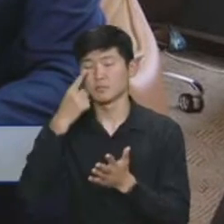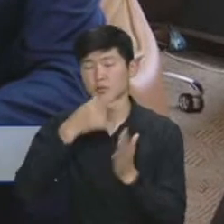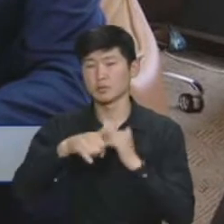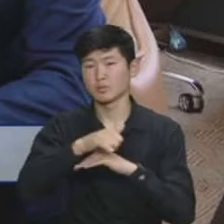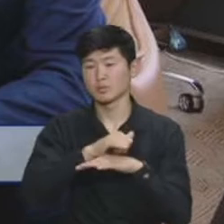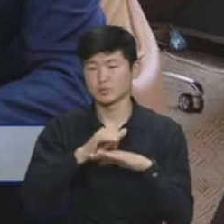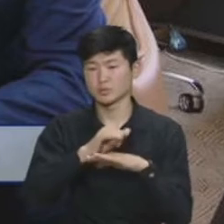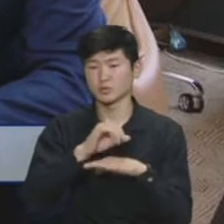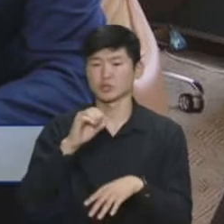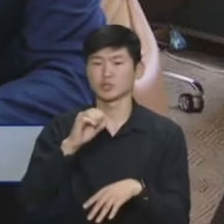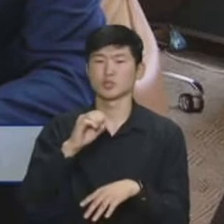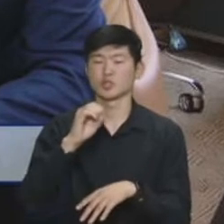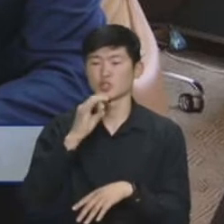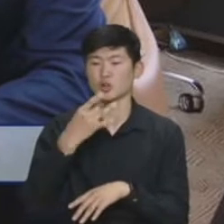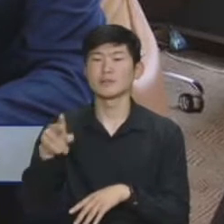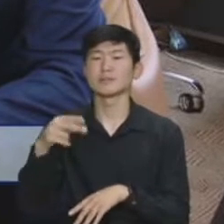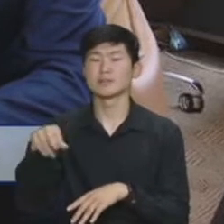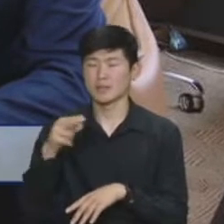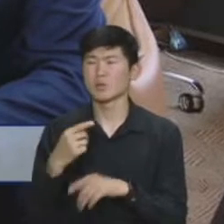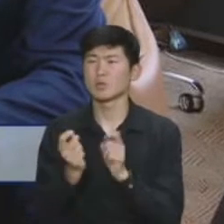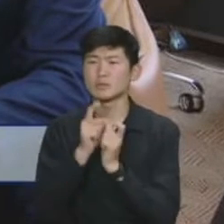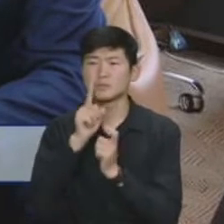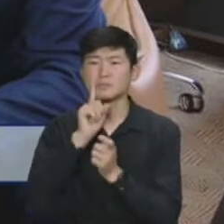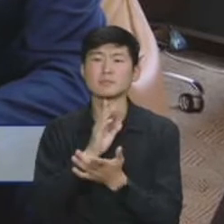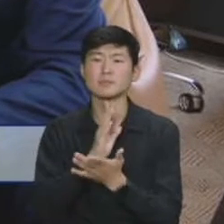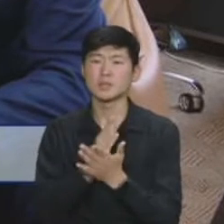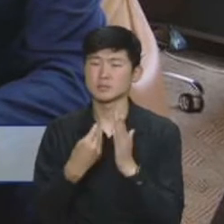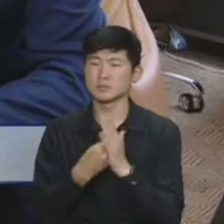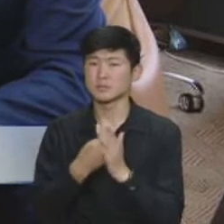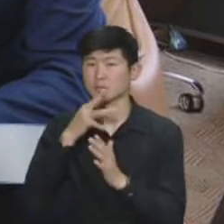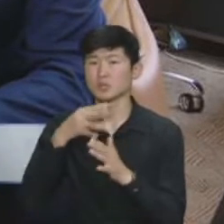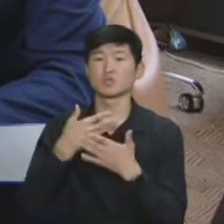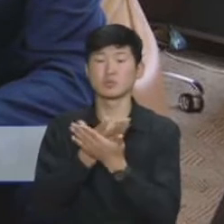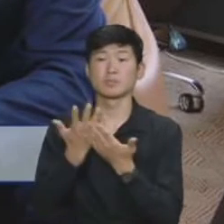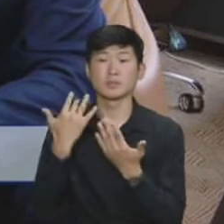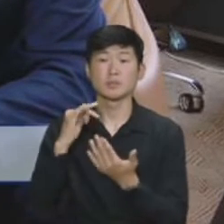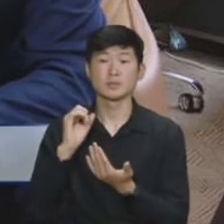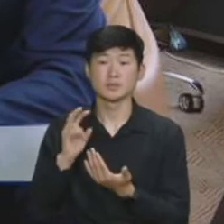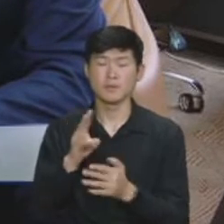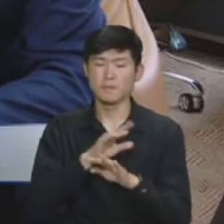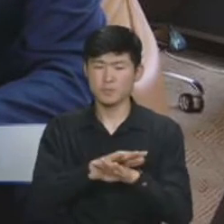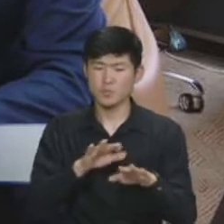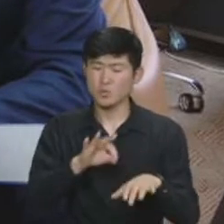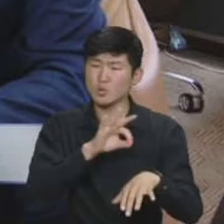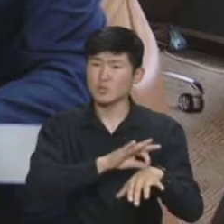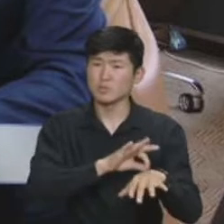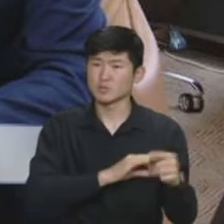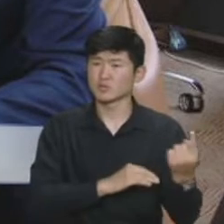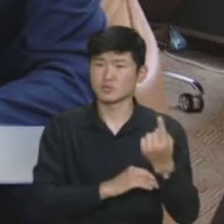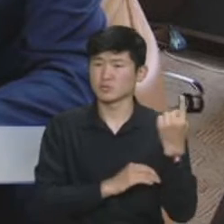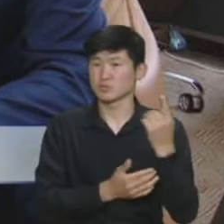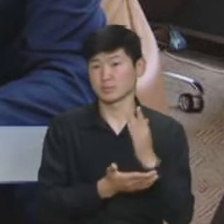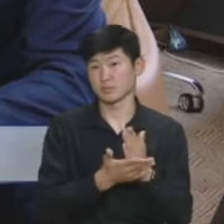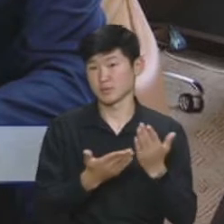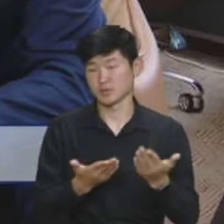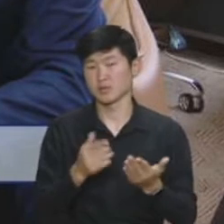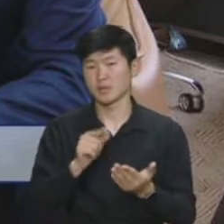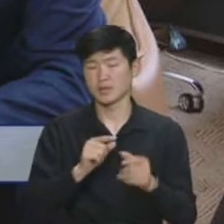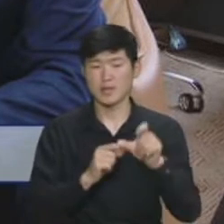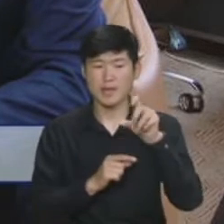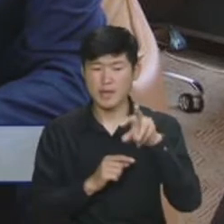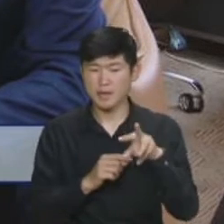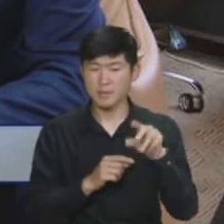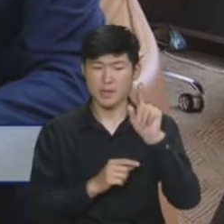Монгол улс ерөнхийдөө холбогдох одоо хүмүүстэй уулзъя гэдэг шаардлага өргүүлж байгаа шиг байна. Хүүхдийн өвчлөл бас нэлээд өндөр байгаад байна. Тэгэхээр